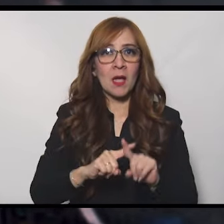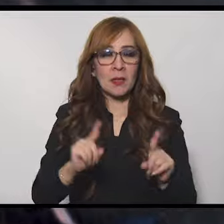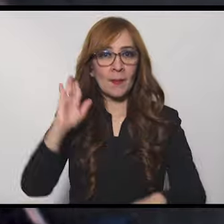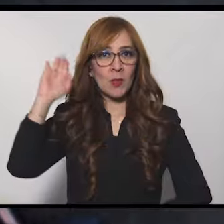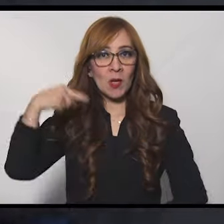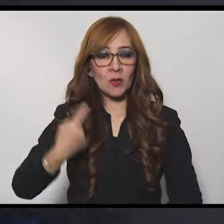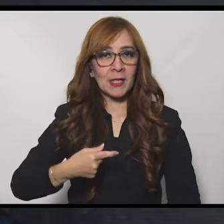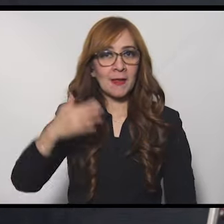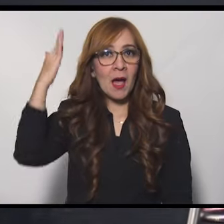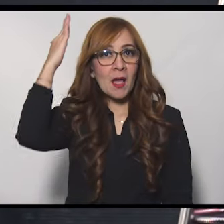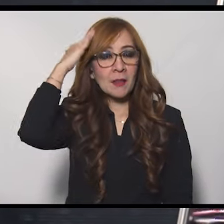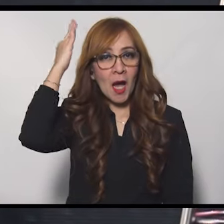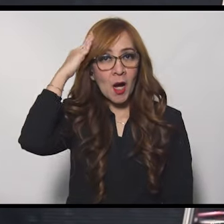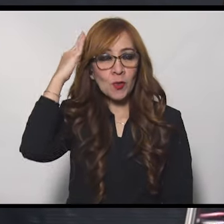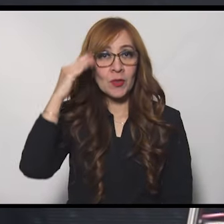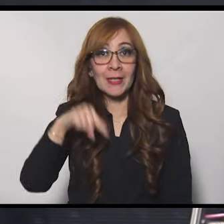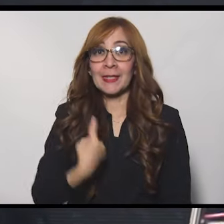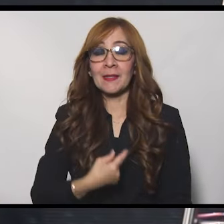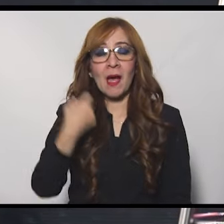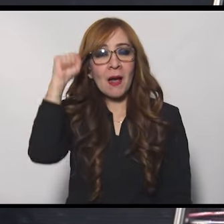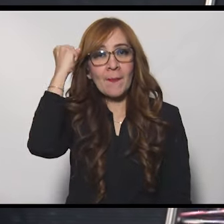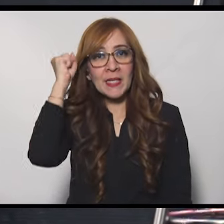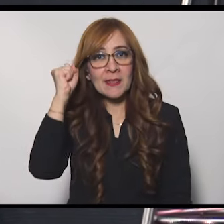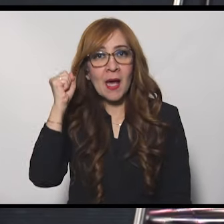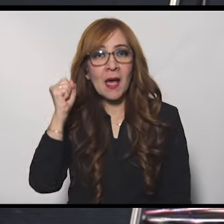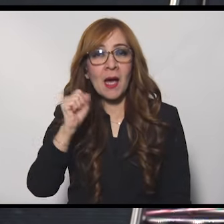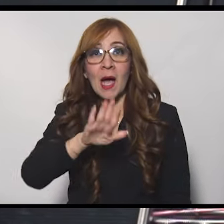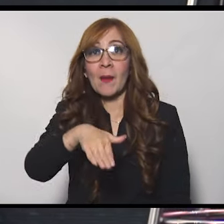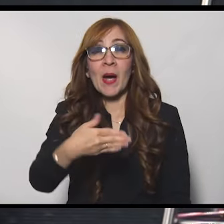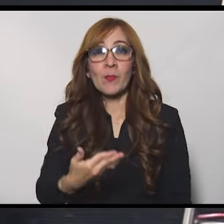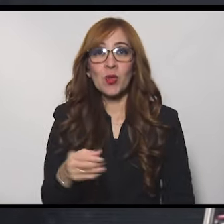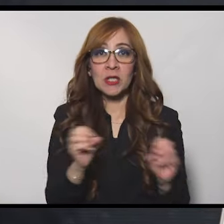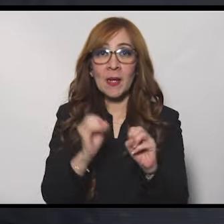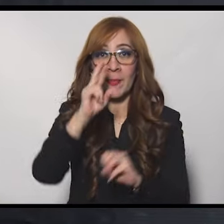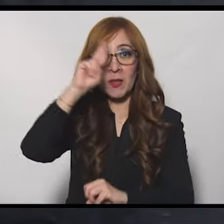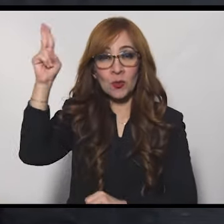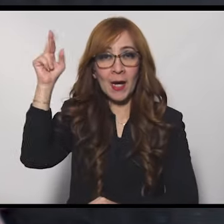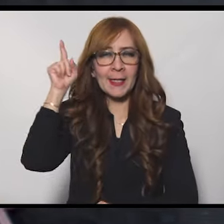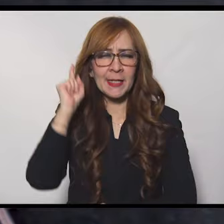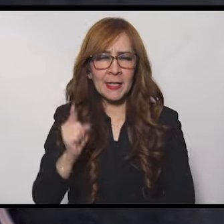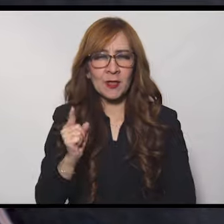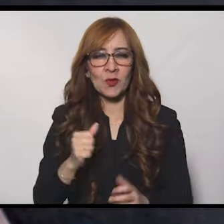kita menyadari bahwa kita tidak bisa apa-apa tanpa Tuhan. That is the brokenness.